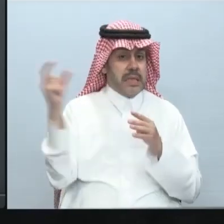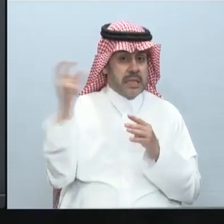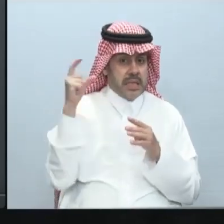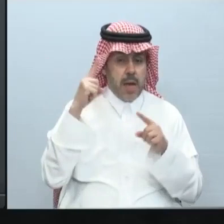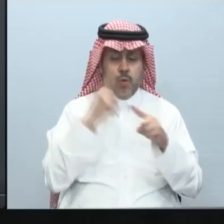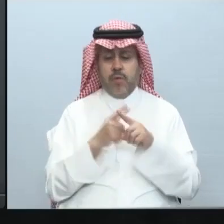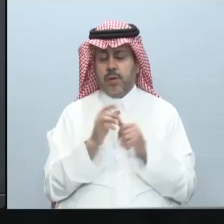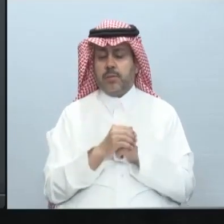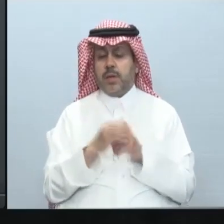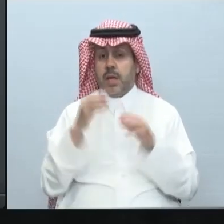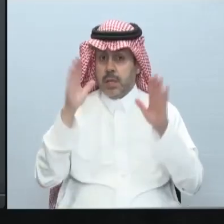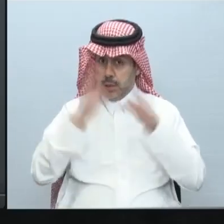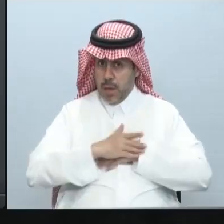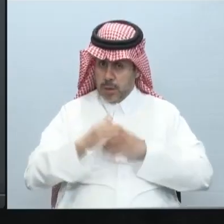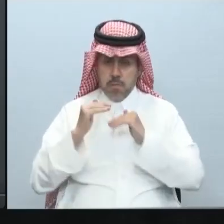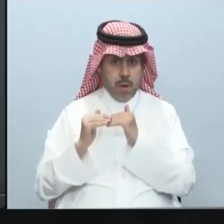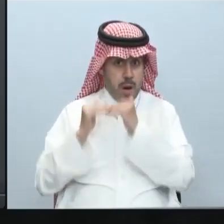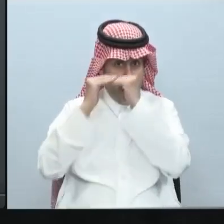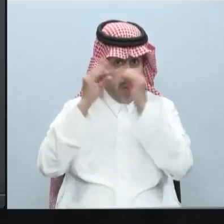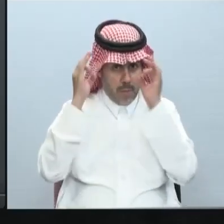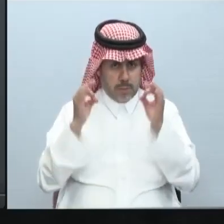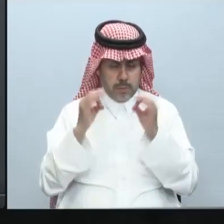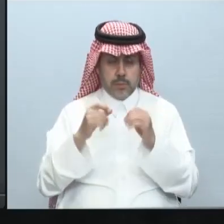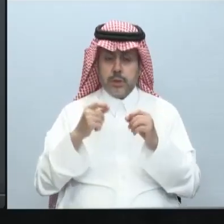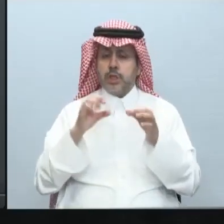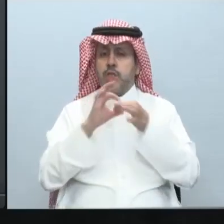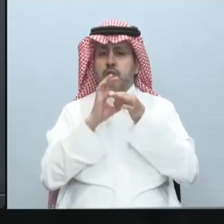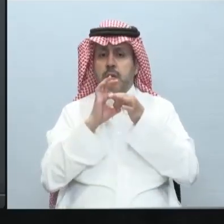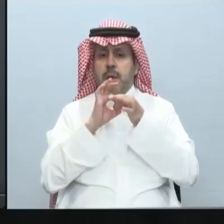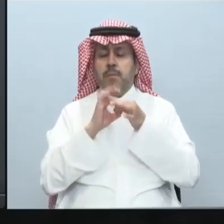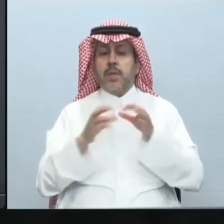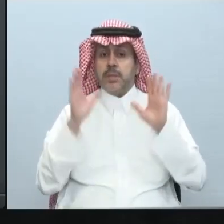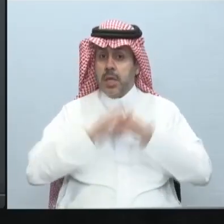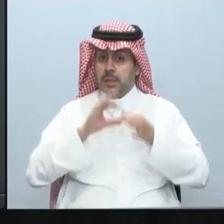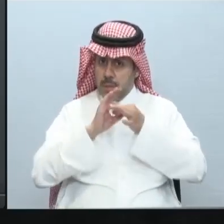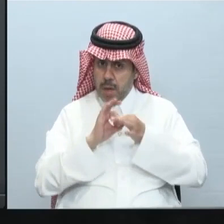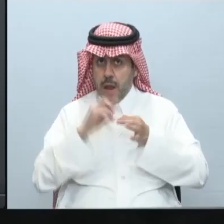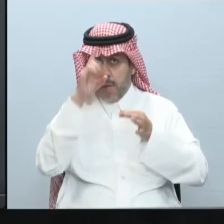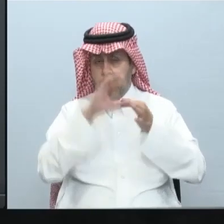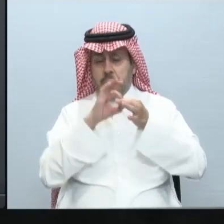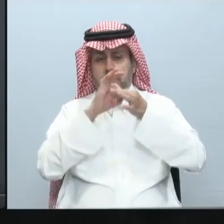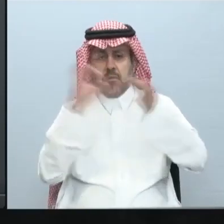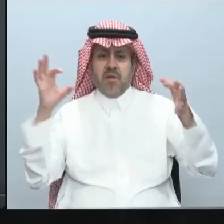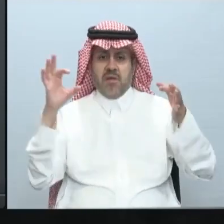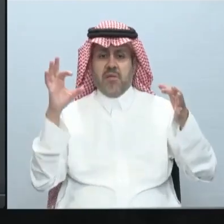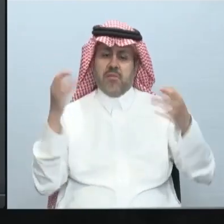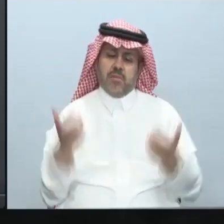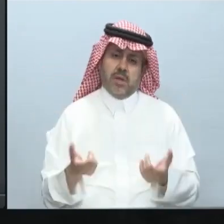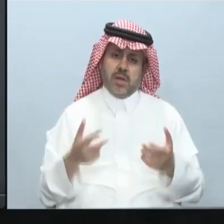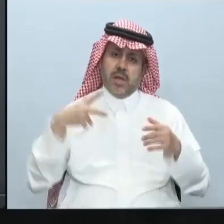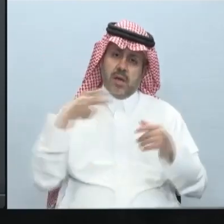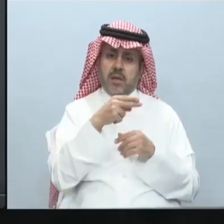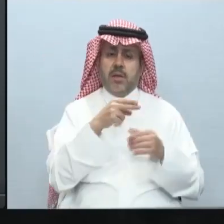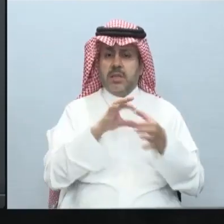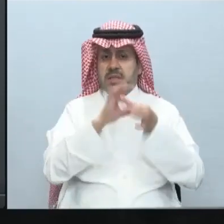للصلاه عند الله من مكانه فهي صله بين العبد وربه فاذا حرم هذه الصله وقطع هذه